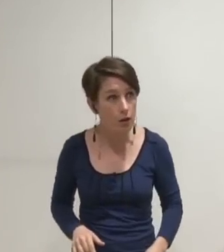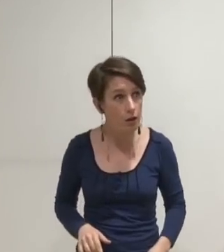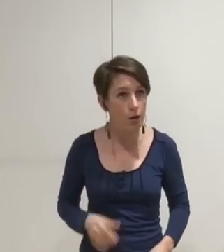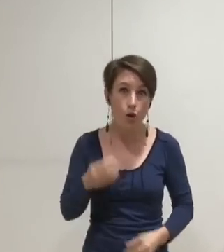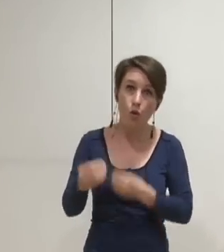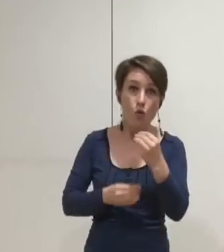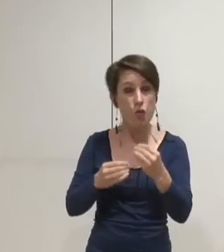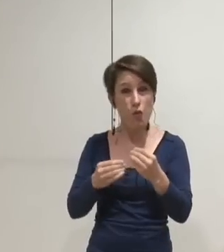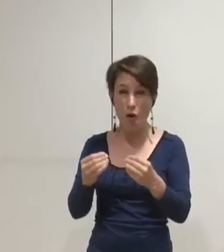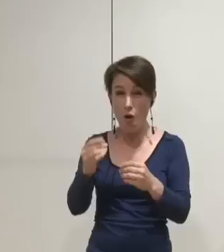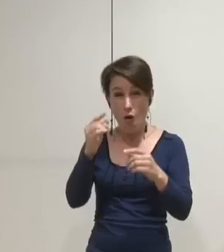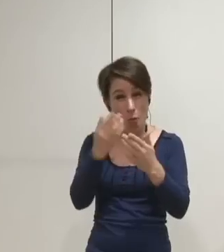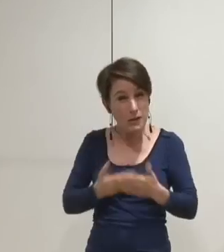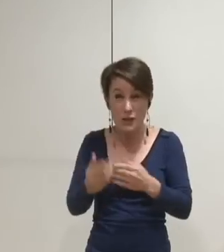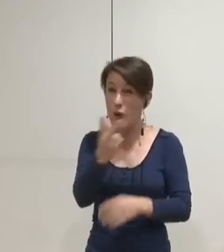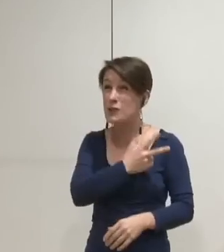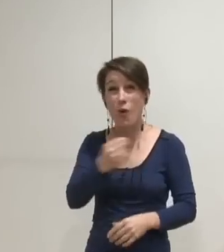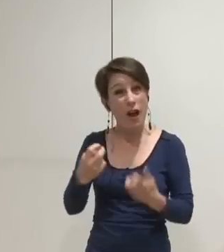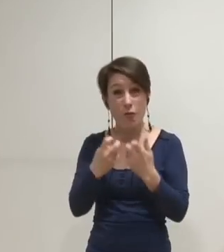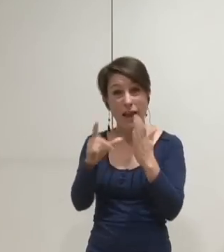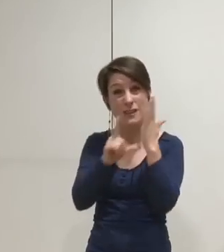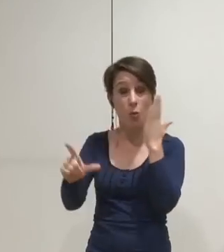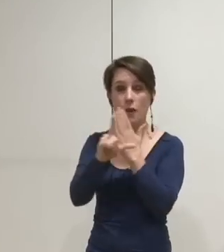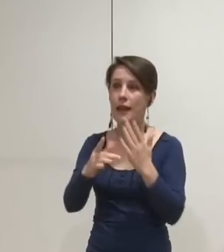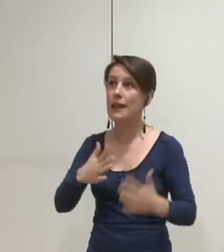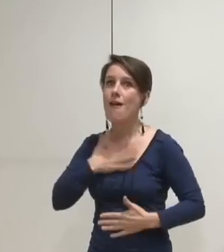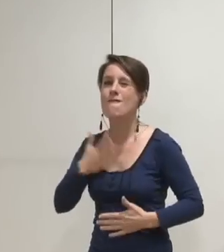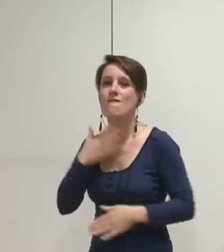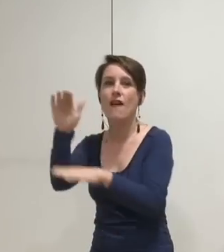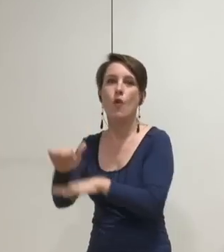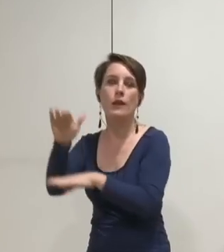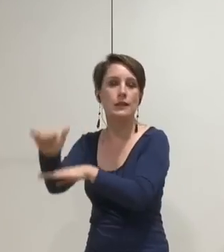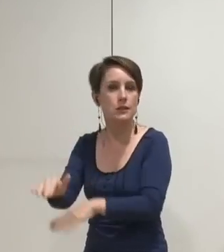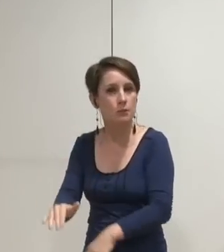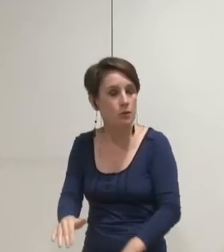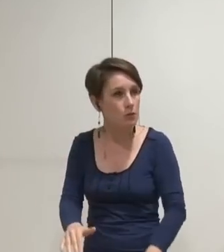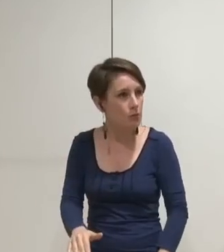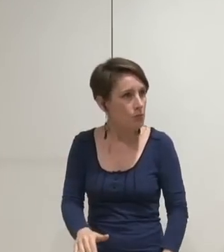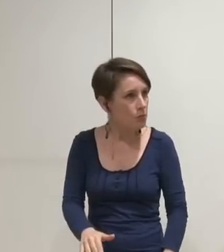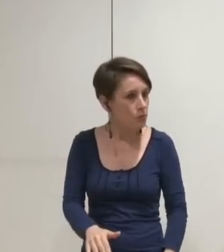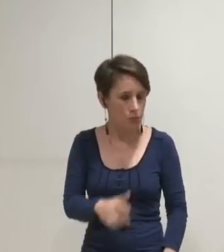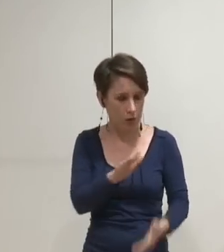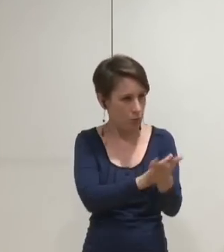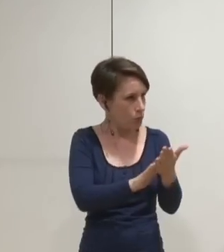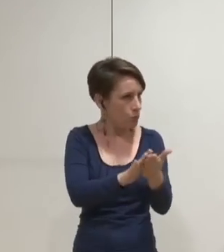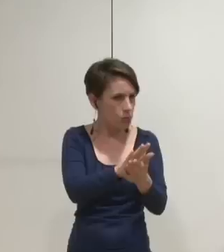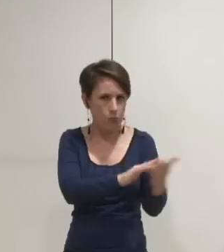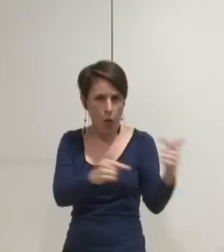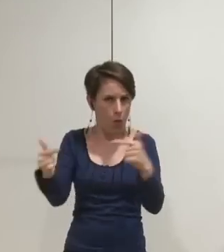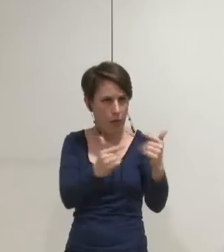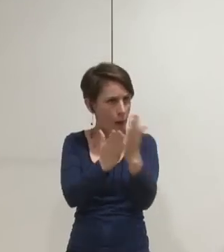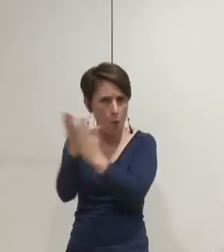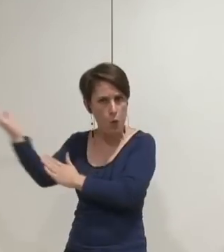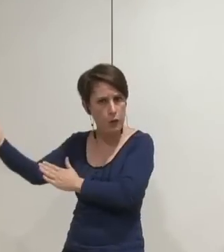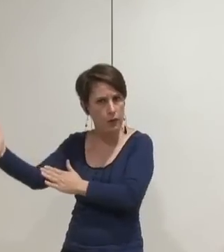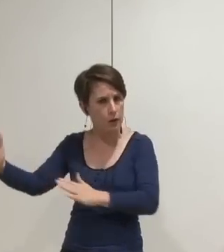de favoritisme là je trouve qu'on est vraiment dans dans une qualité de débat qui dérape sérieusement c'est